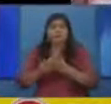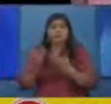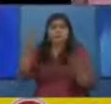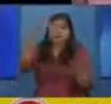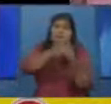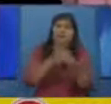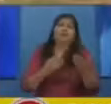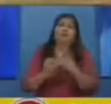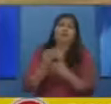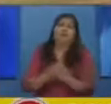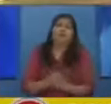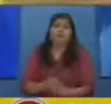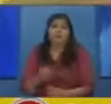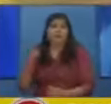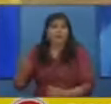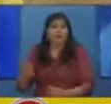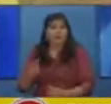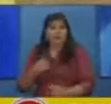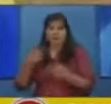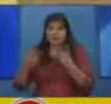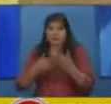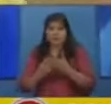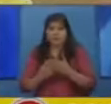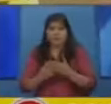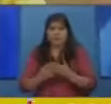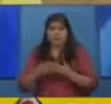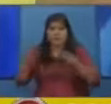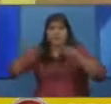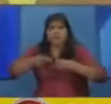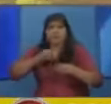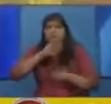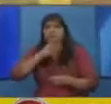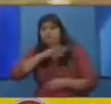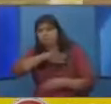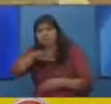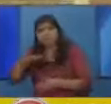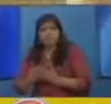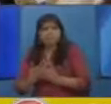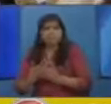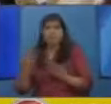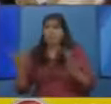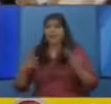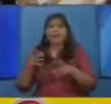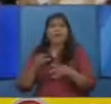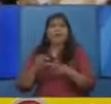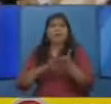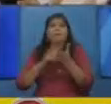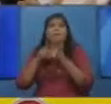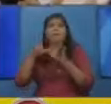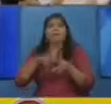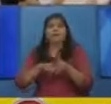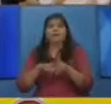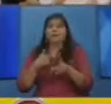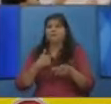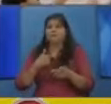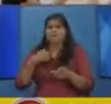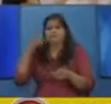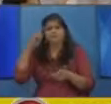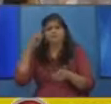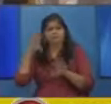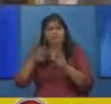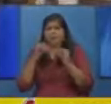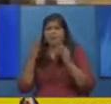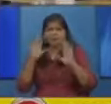हैं। लेकिन संभवतः नई पीढ़ी के हमारे युवा साथी मलखम्ब से उतना परिचित न